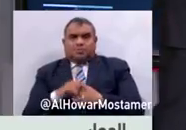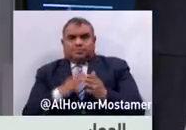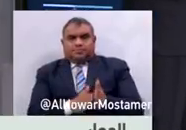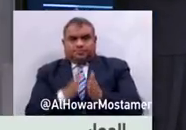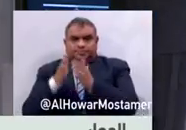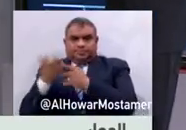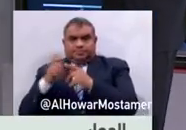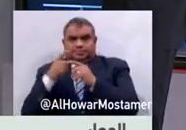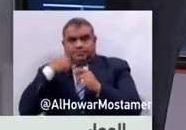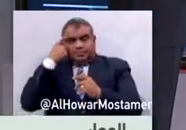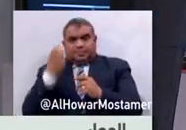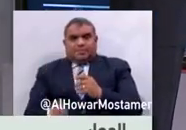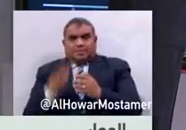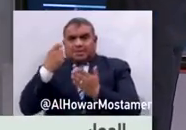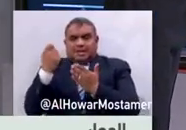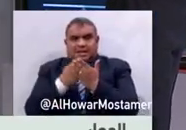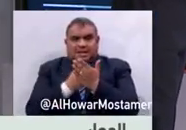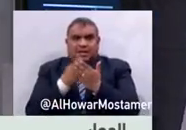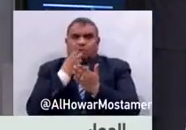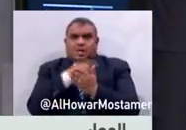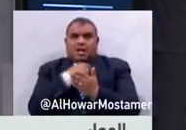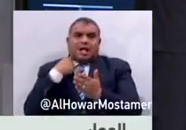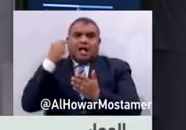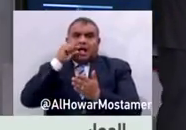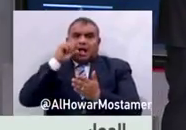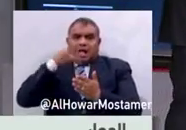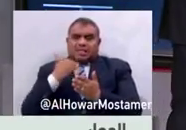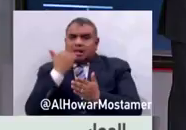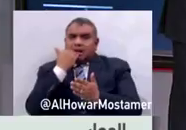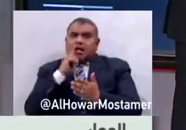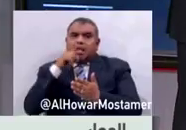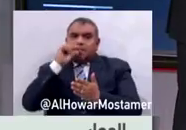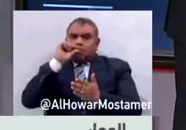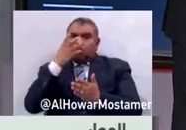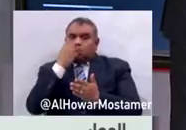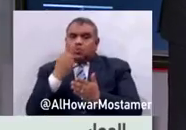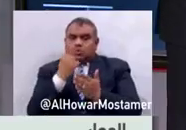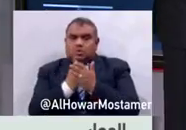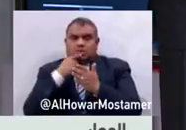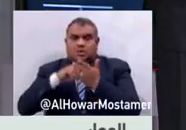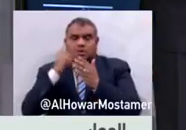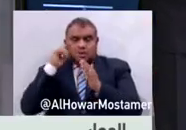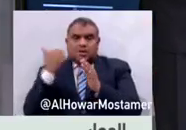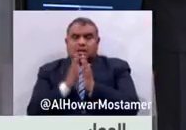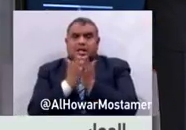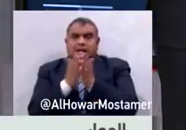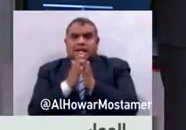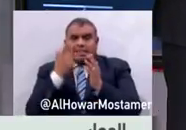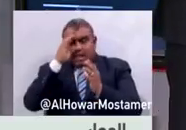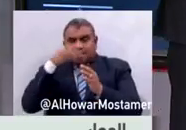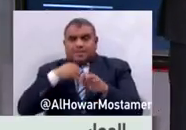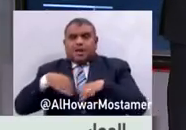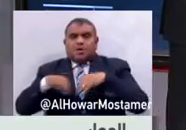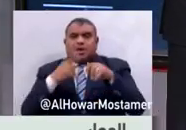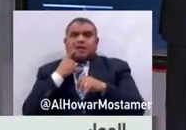خلونا نروح لكاتبنا الكبير الأستاذ عادل حمودة. طبعا الأستاذ عادل حمودة له كتاب شهير عن النكتة السياسية.